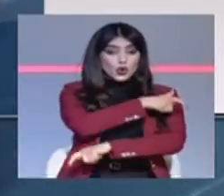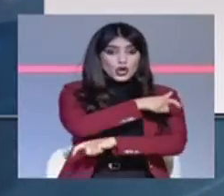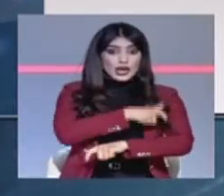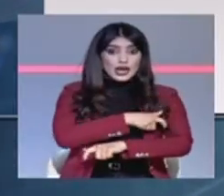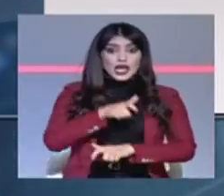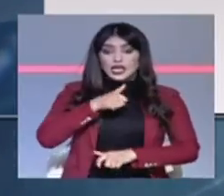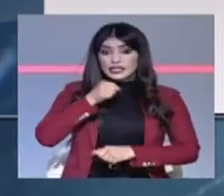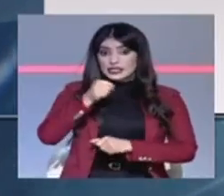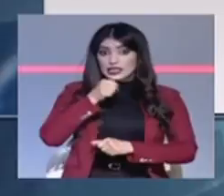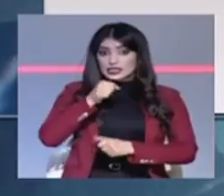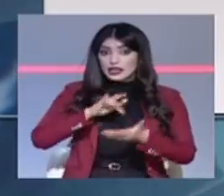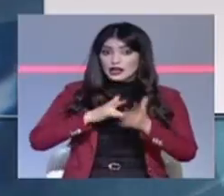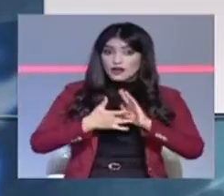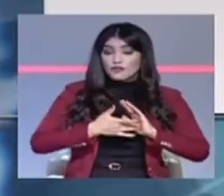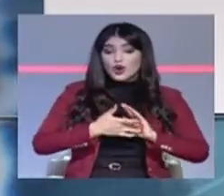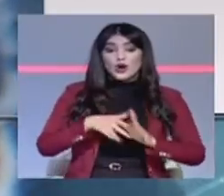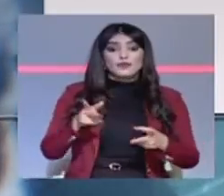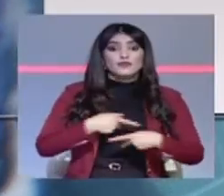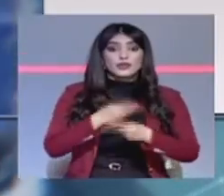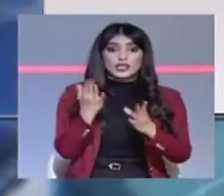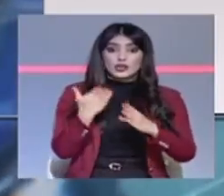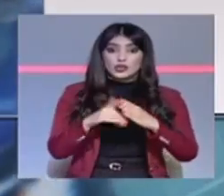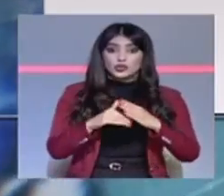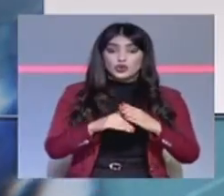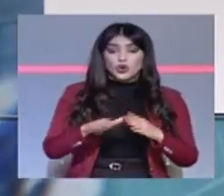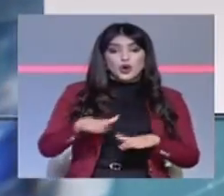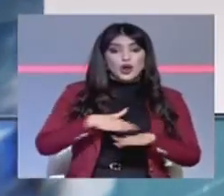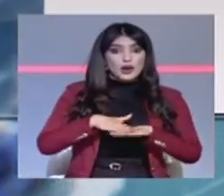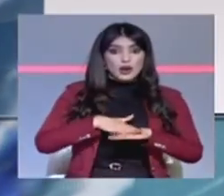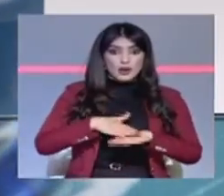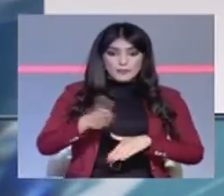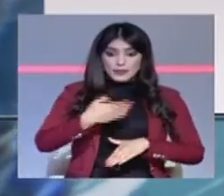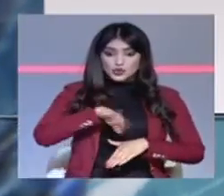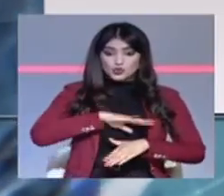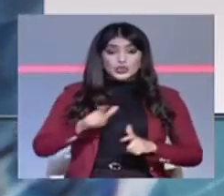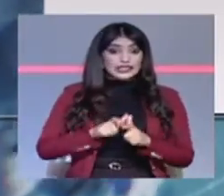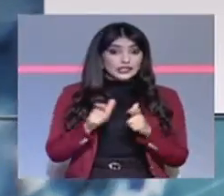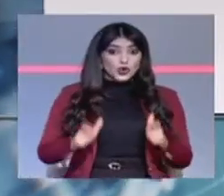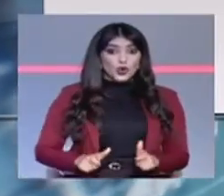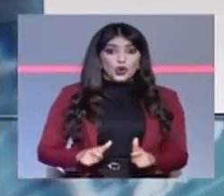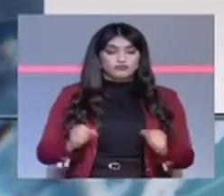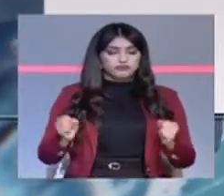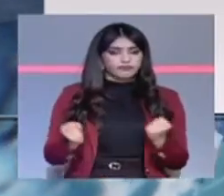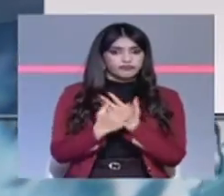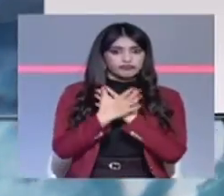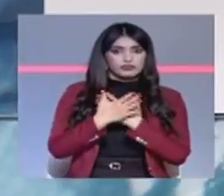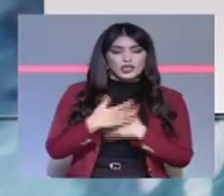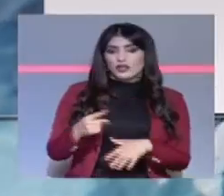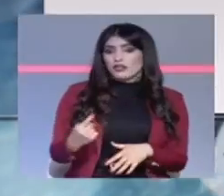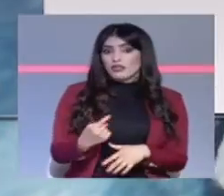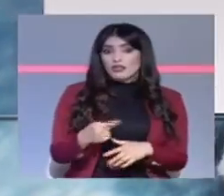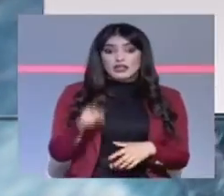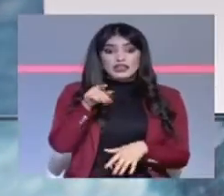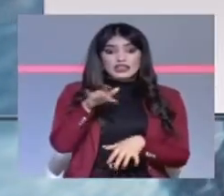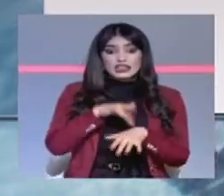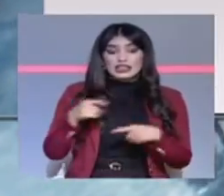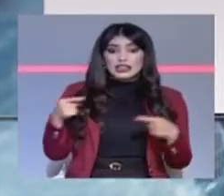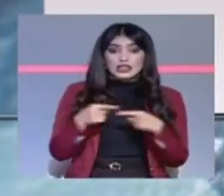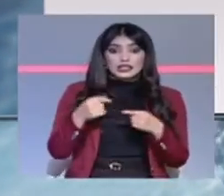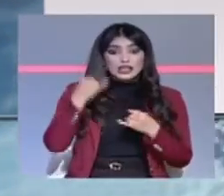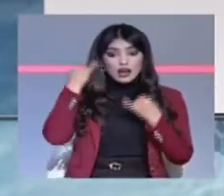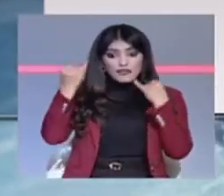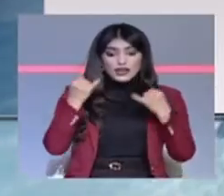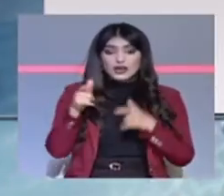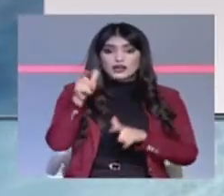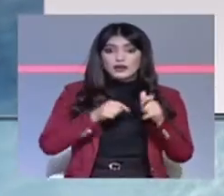فيش في رسالته التي نشرها اليوم ان الخطوه الحكوميه الاخيره مفاجئه ومخيب للامال الصحفيين والحركه